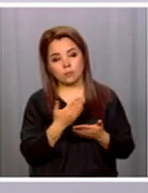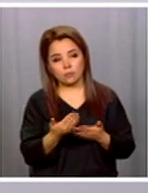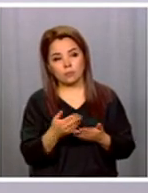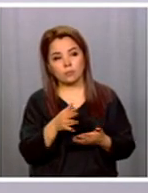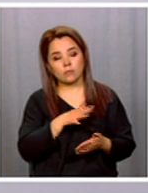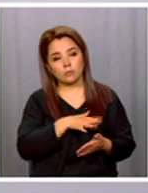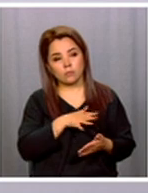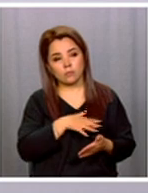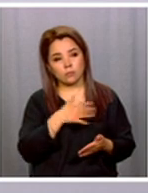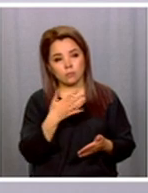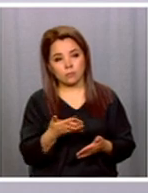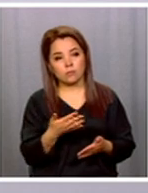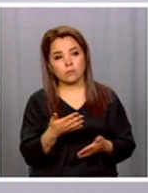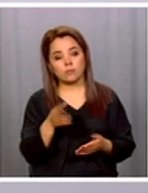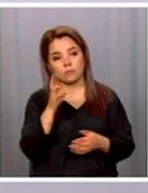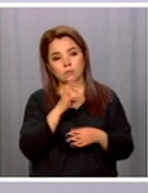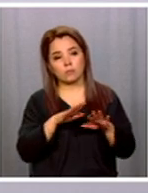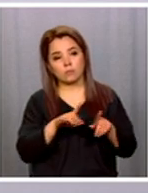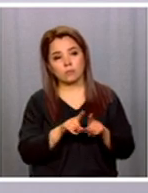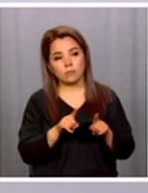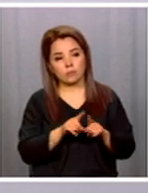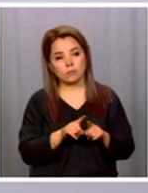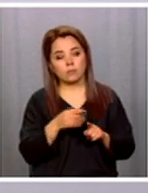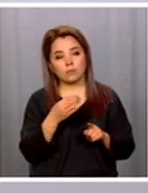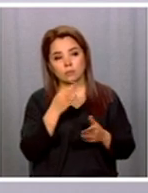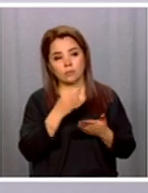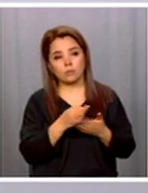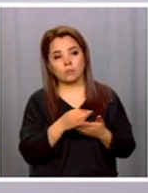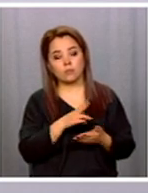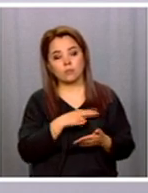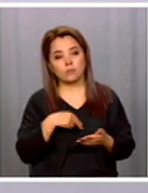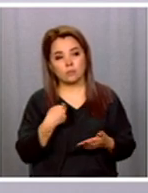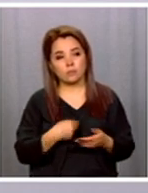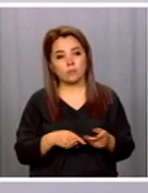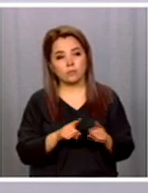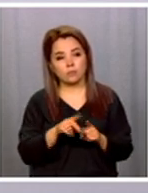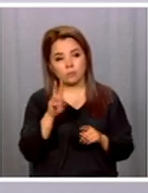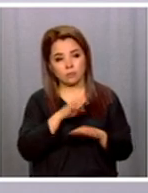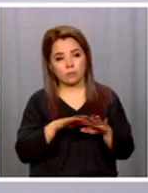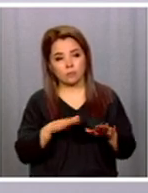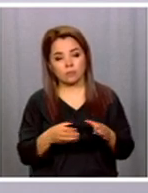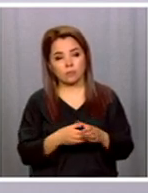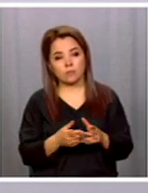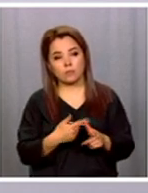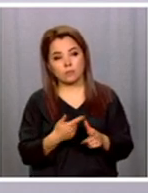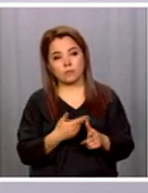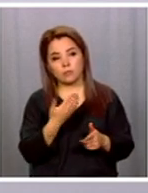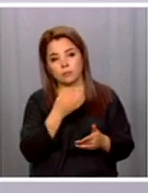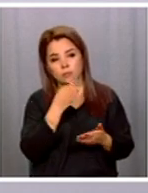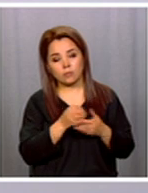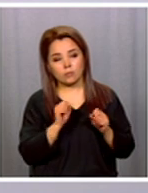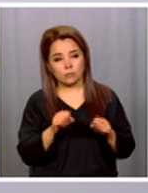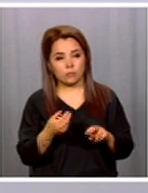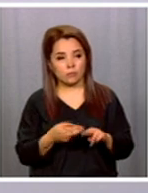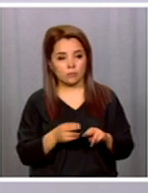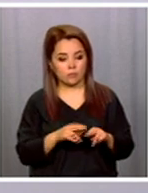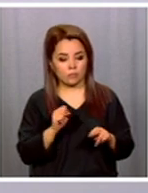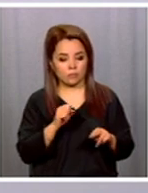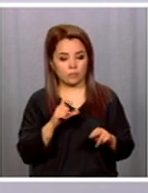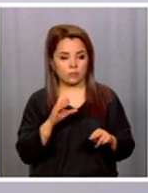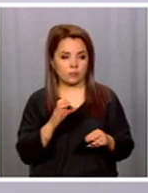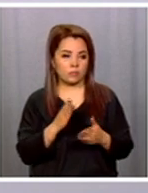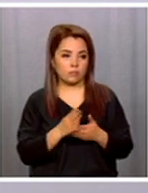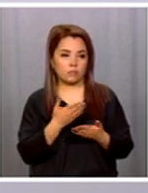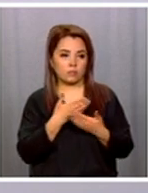Канада мемлекетін, сонымен қатар Швеция сияқты мемлекеттерді айтуға болады. Және де АЭС жоқ,